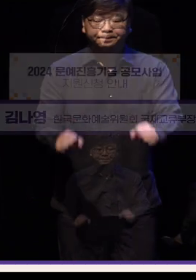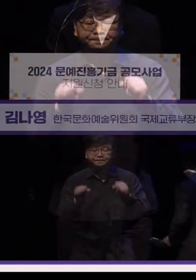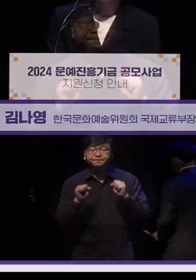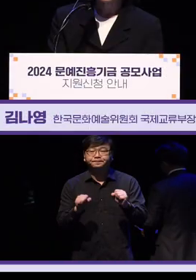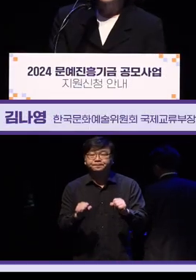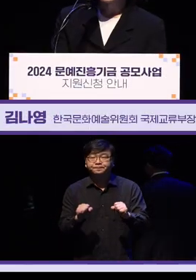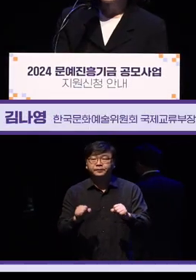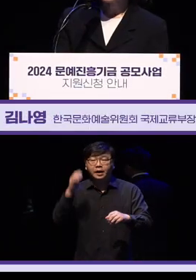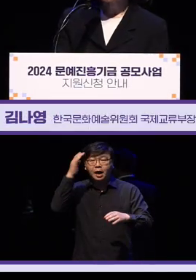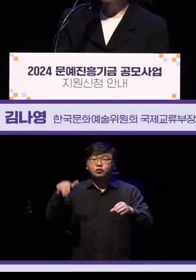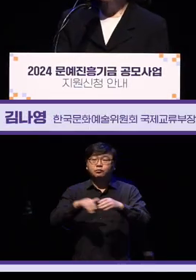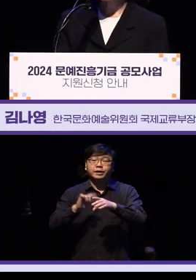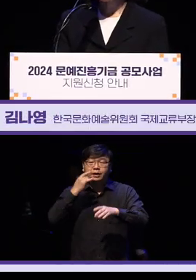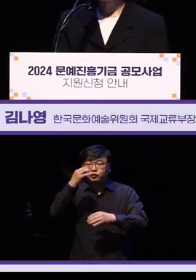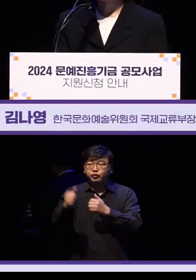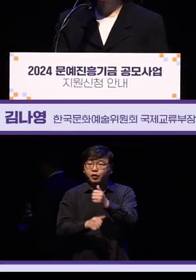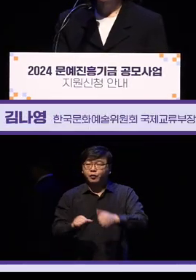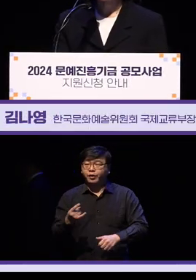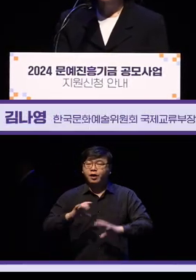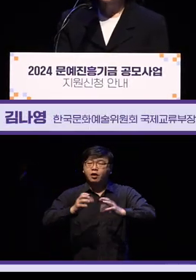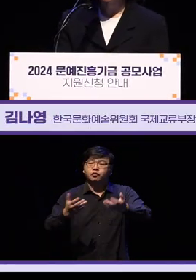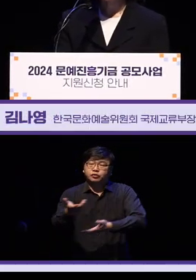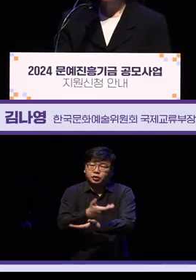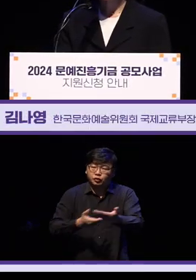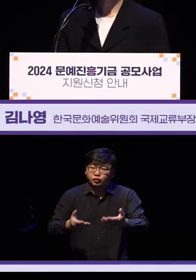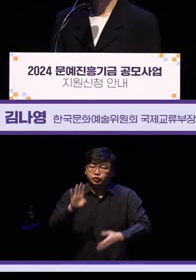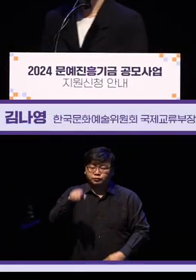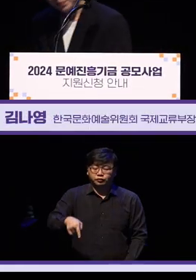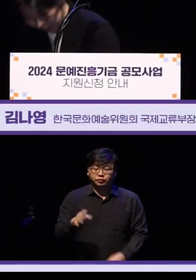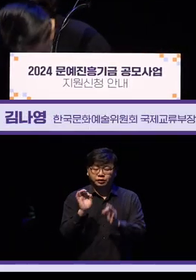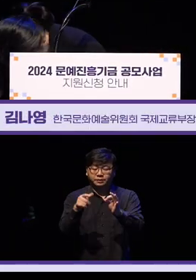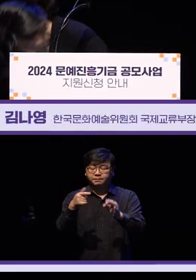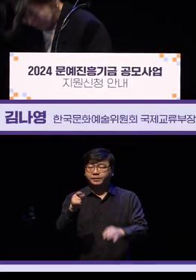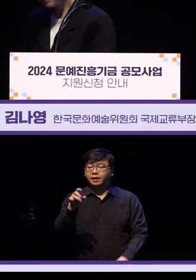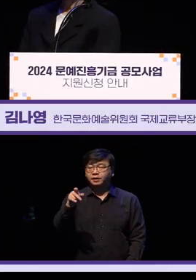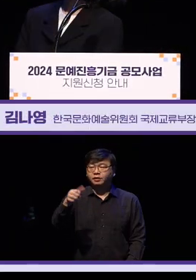안녕하세요 한국문화예술위원회 국제교류부장 김나영입니다